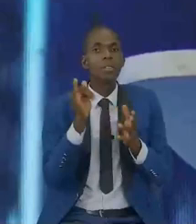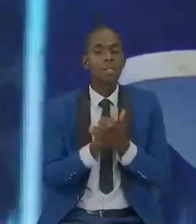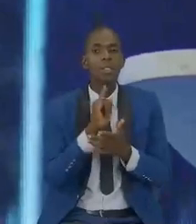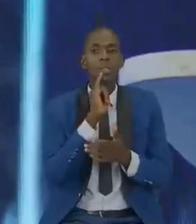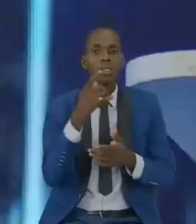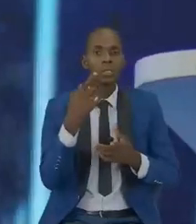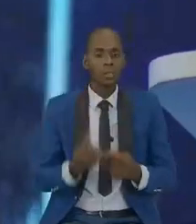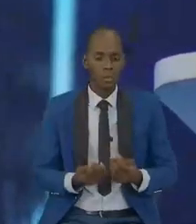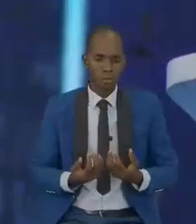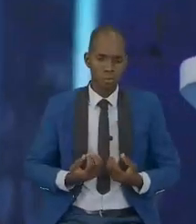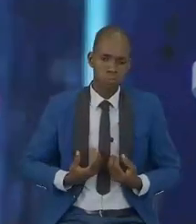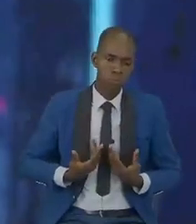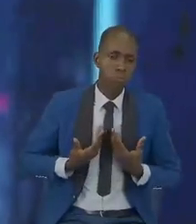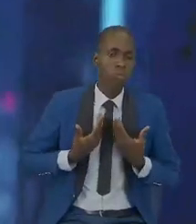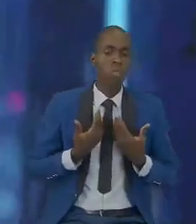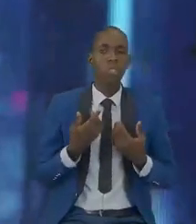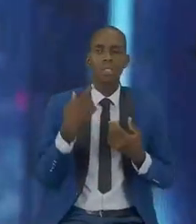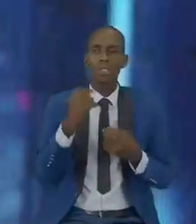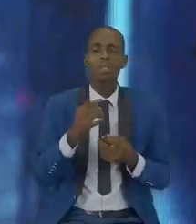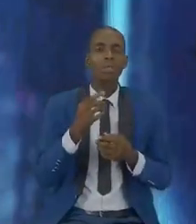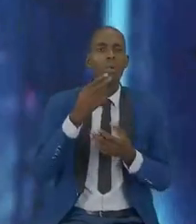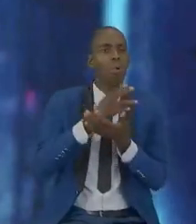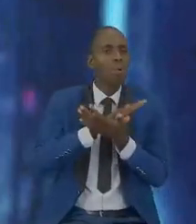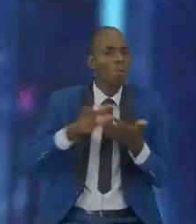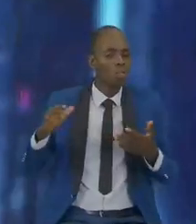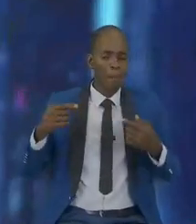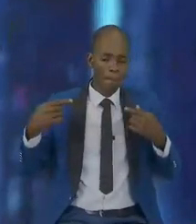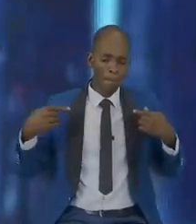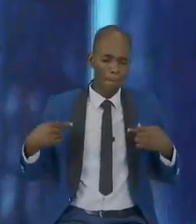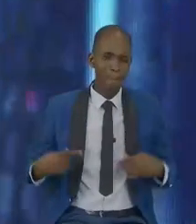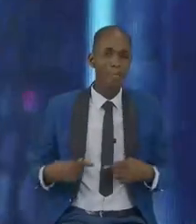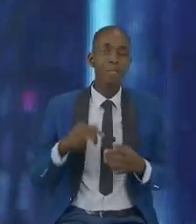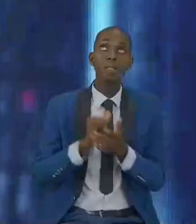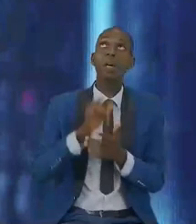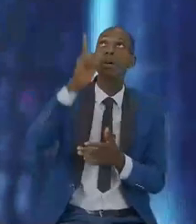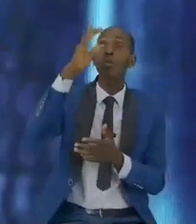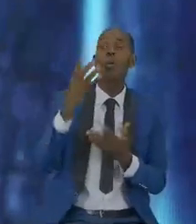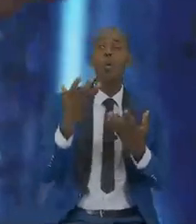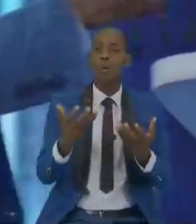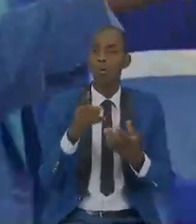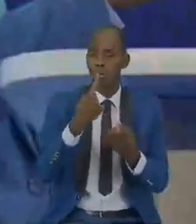je me repens. Ça, c'est la passion pieuse,